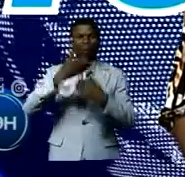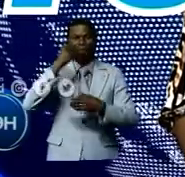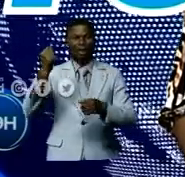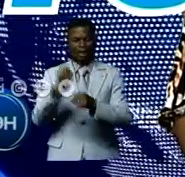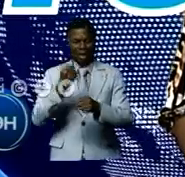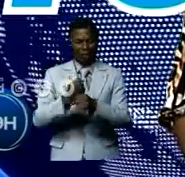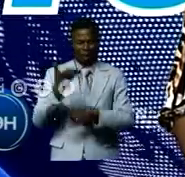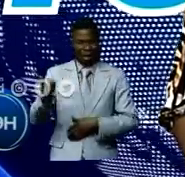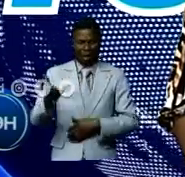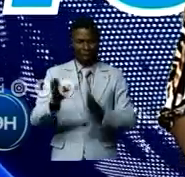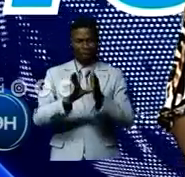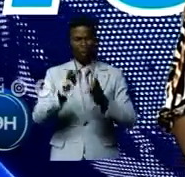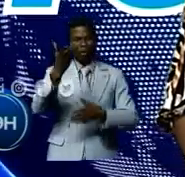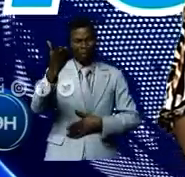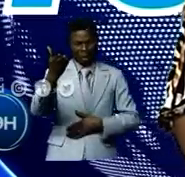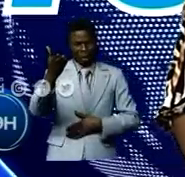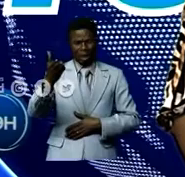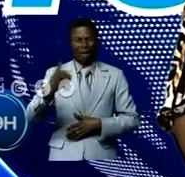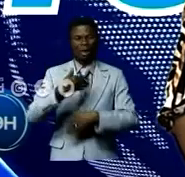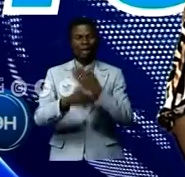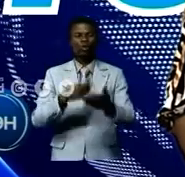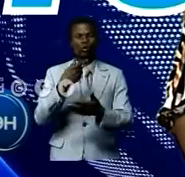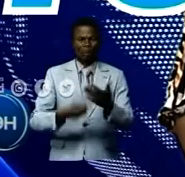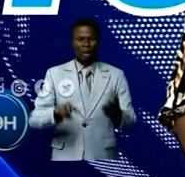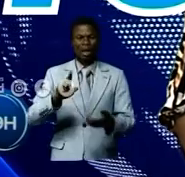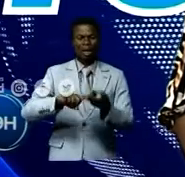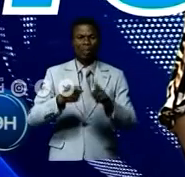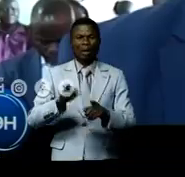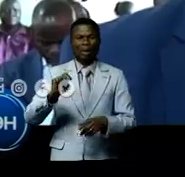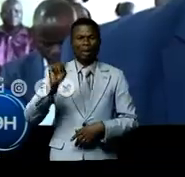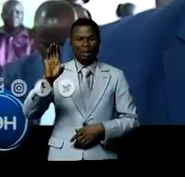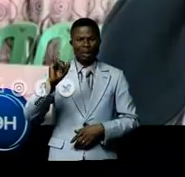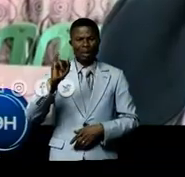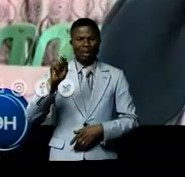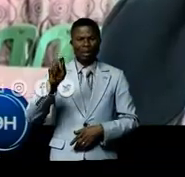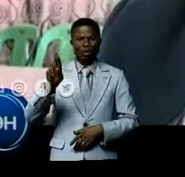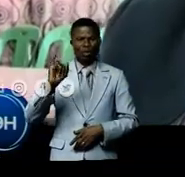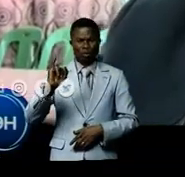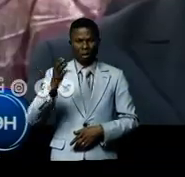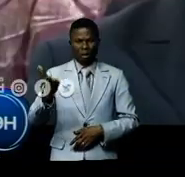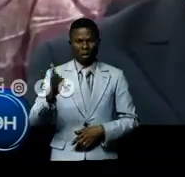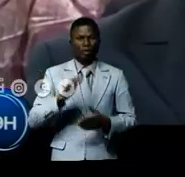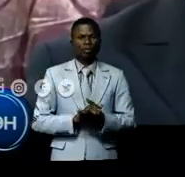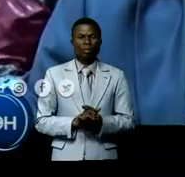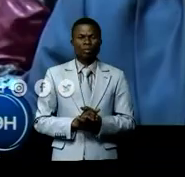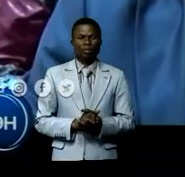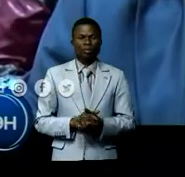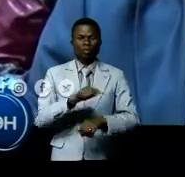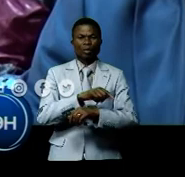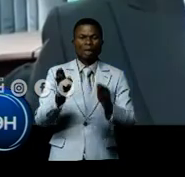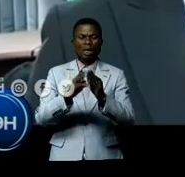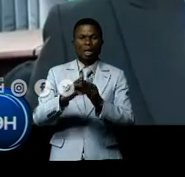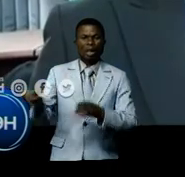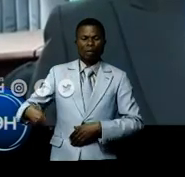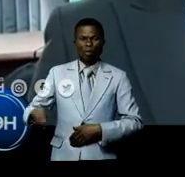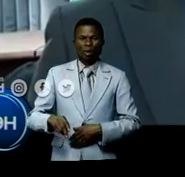assemblée provinciale. Reportage de nos confrères de la RTNC Ituri. Sérieuse, exécutif et l'Assemblée provinciale